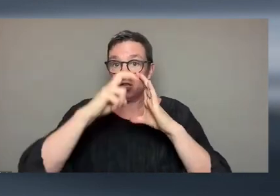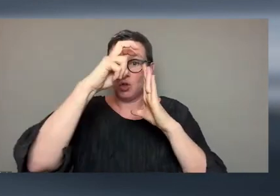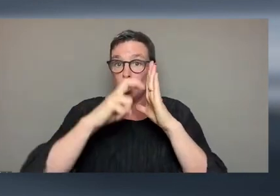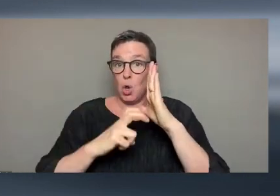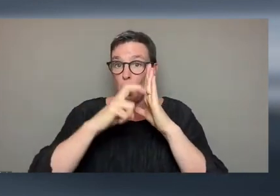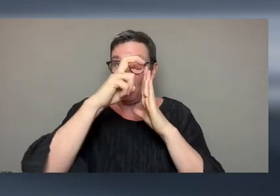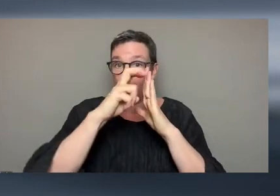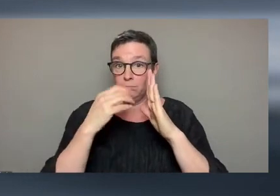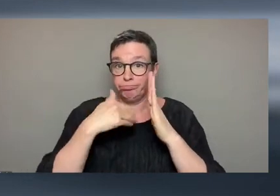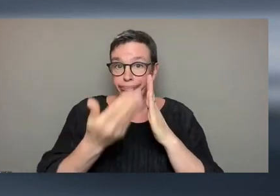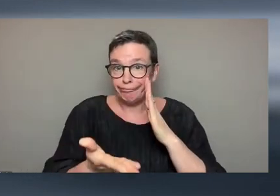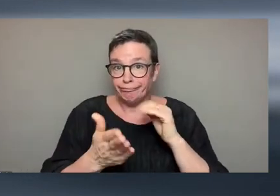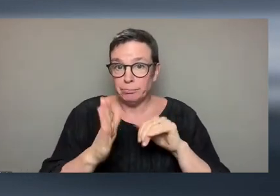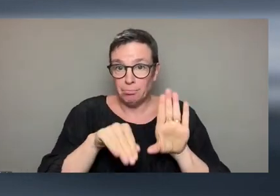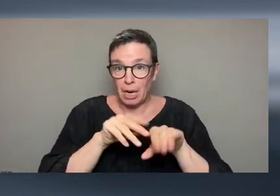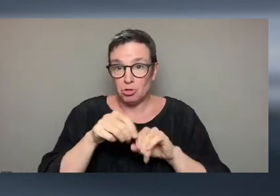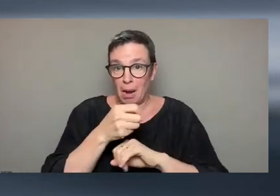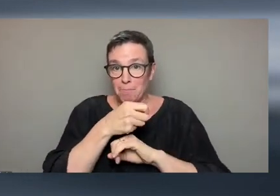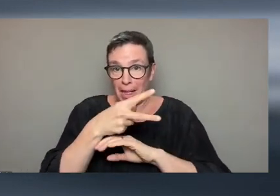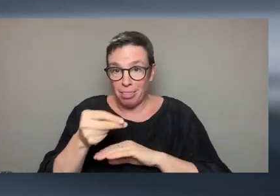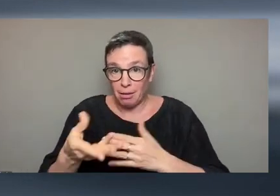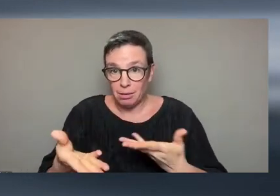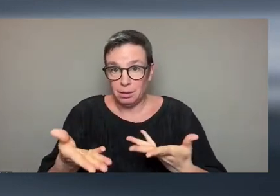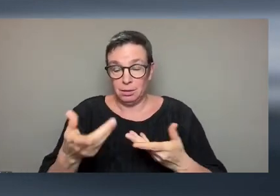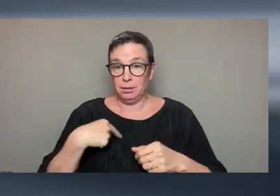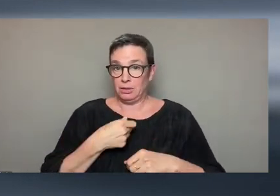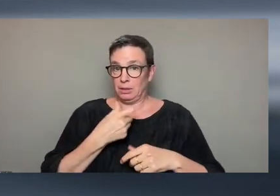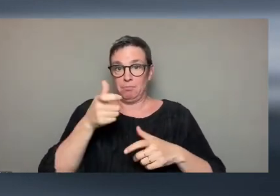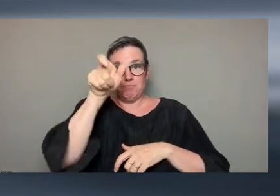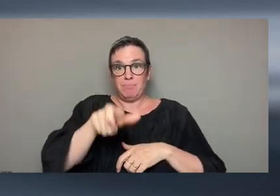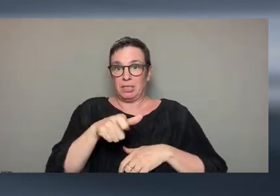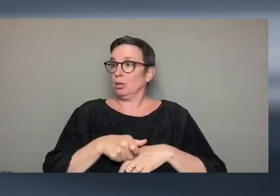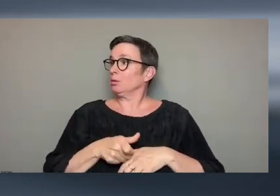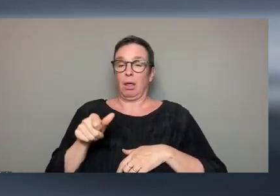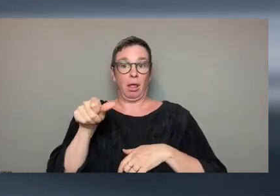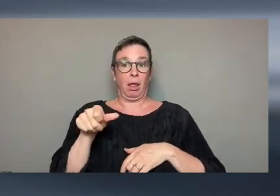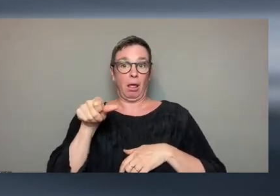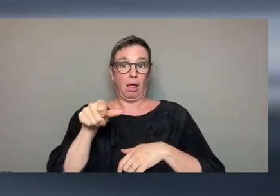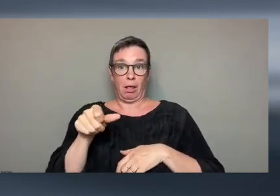pour que personne ne se retrouve bloqué devant une porte fermée qui ne fonctionnerait pas.